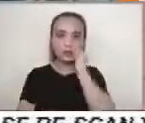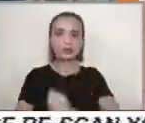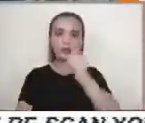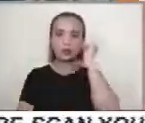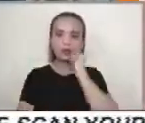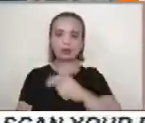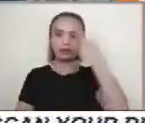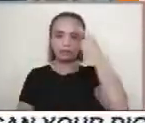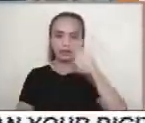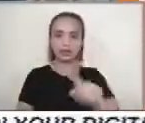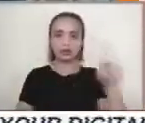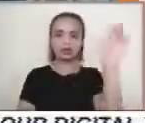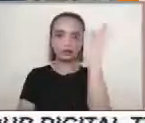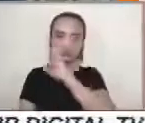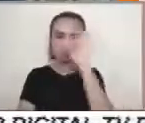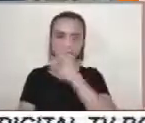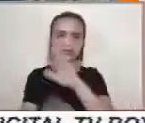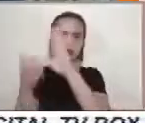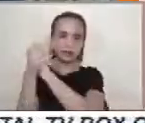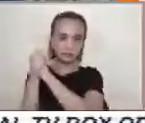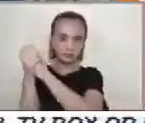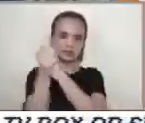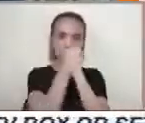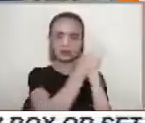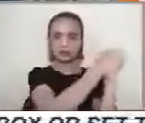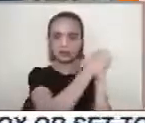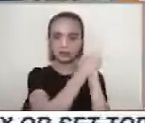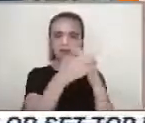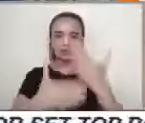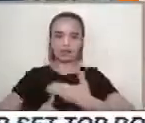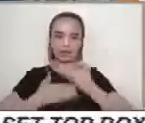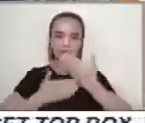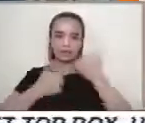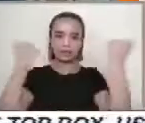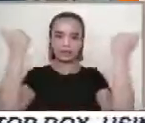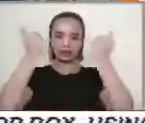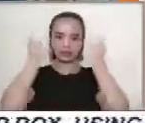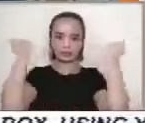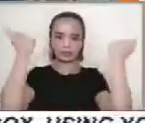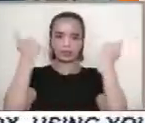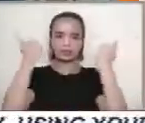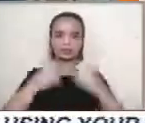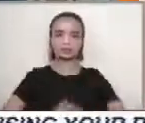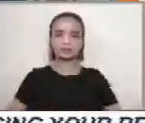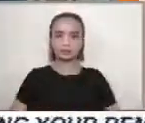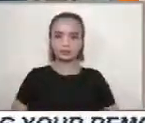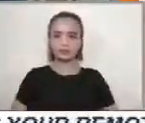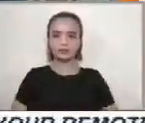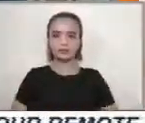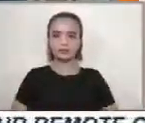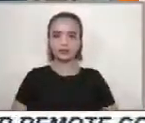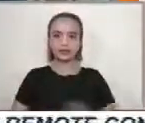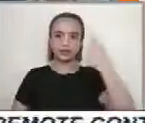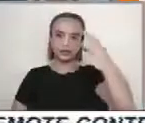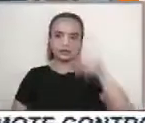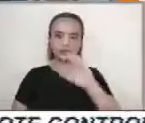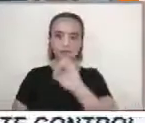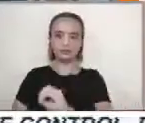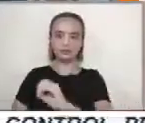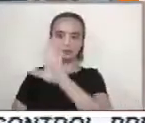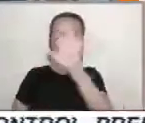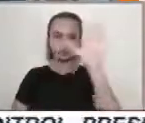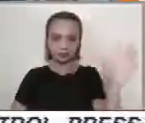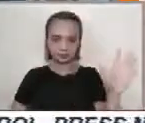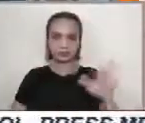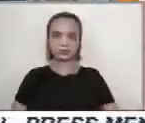at marami pang iba, lalong-lalo na ang buong pwersa ng PPS at Public Affairs. Special mention na lang kay Mommy Rose at kay